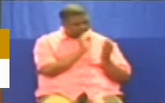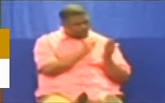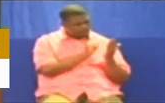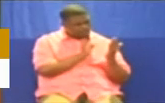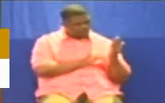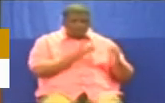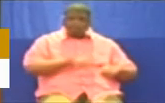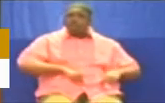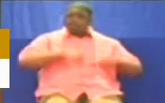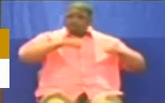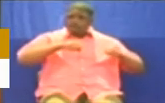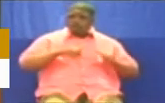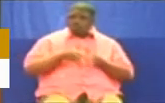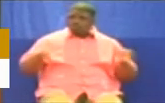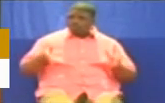makubwa, hivyo basi mbaya